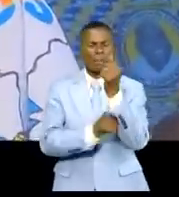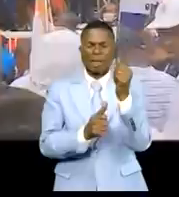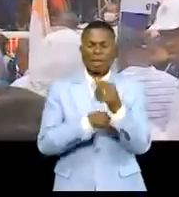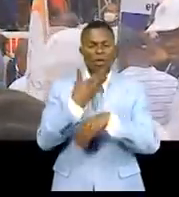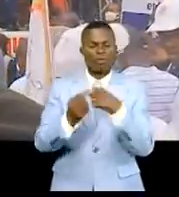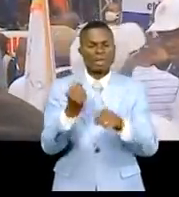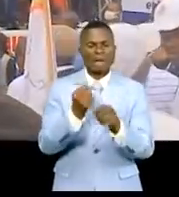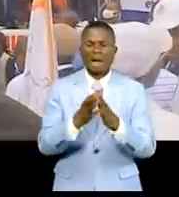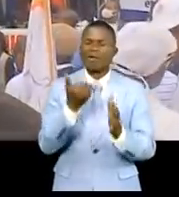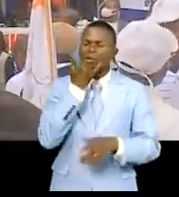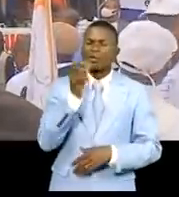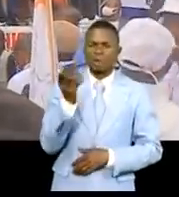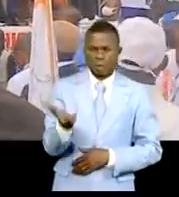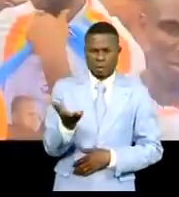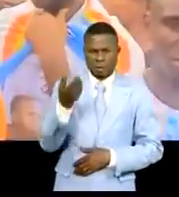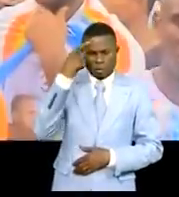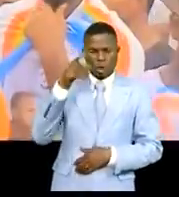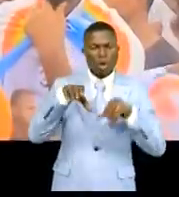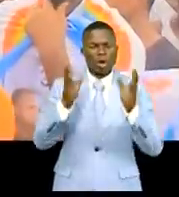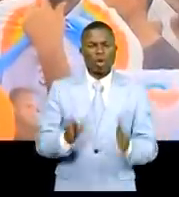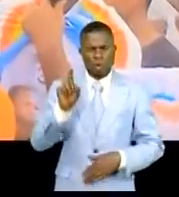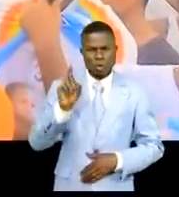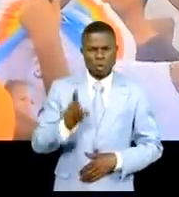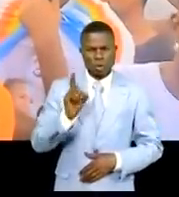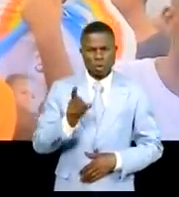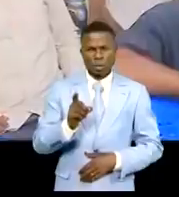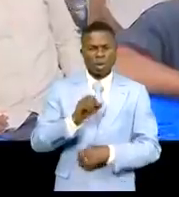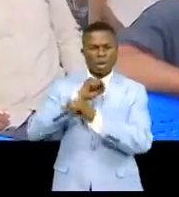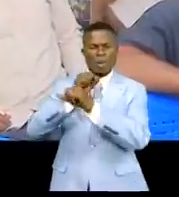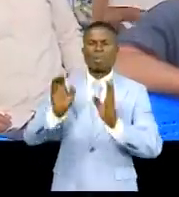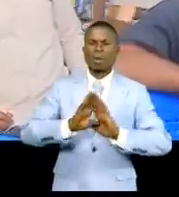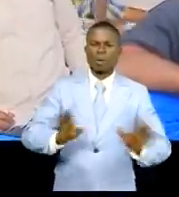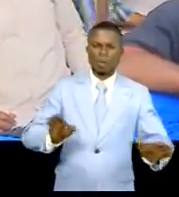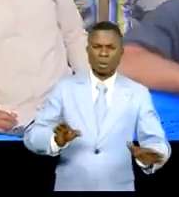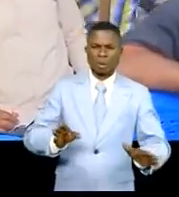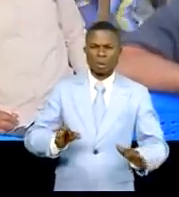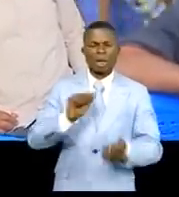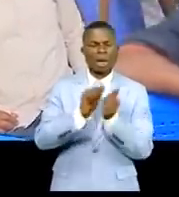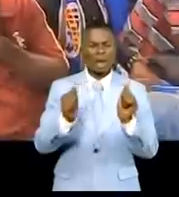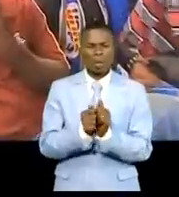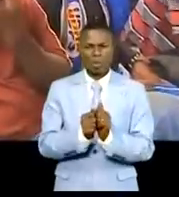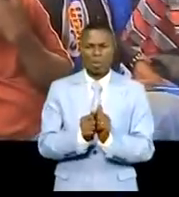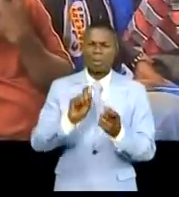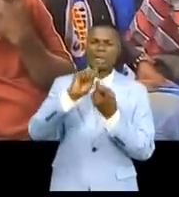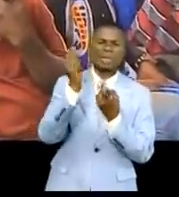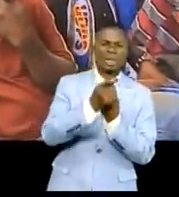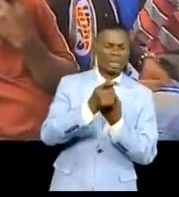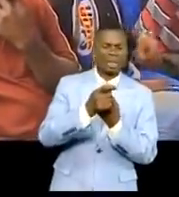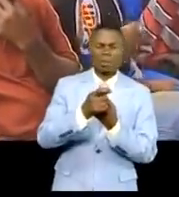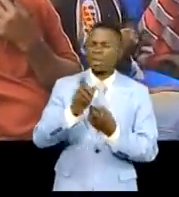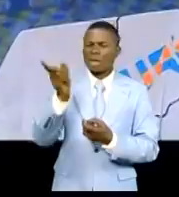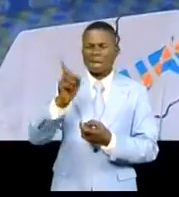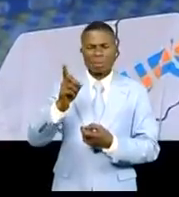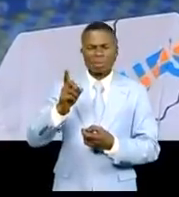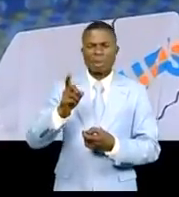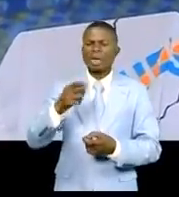toujours perfectible. Pour lui, les Congolais doivent privilégier la compétence que le régionalisme, car ce débat n'avancera pas les